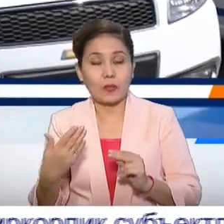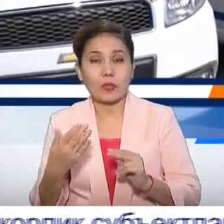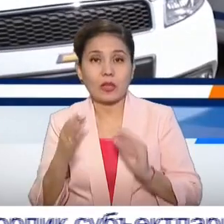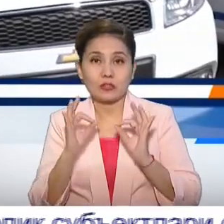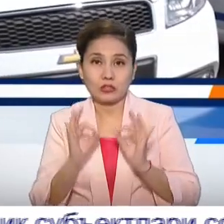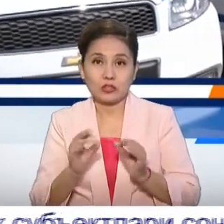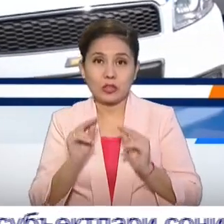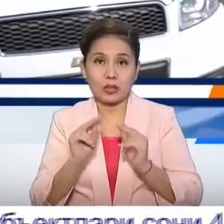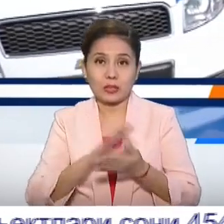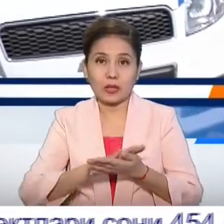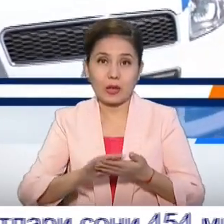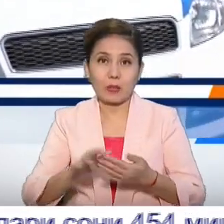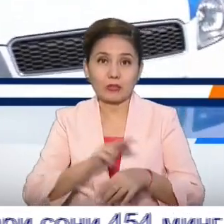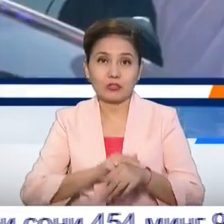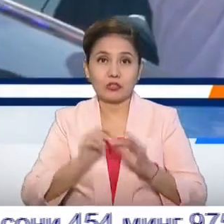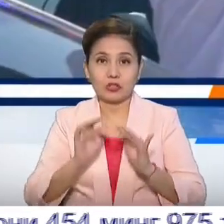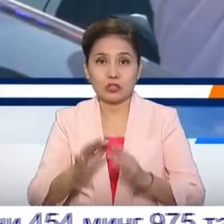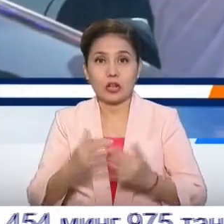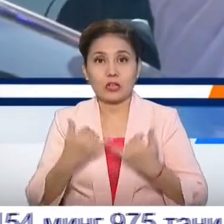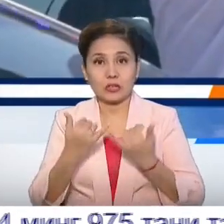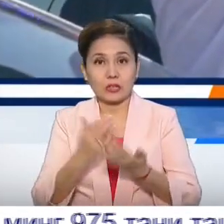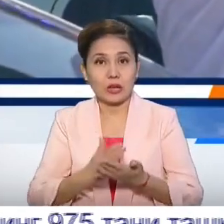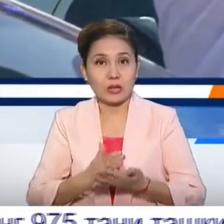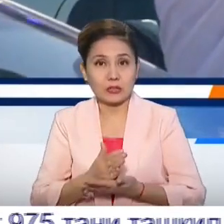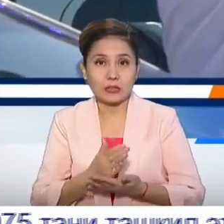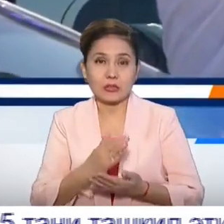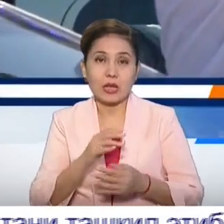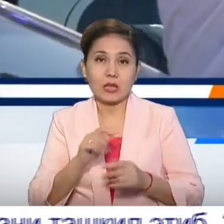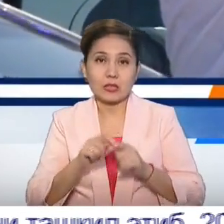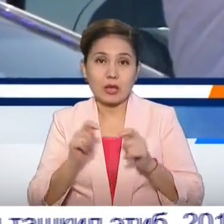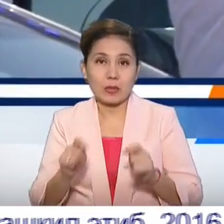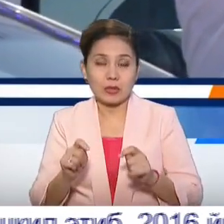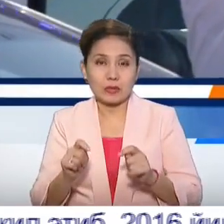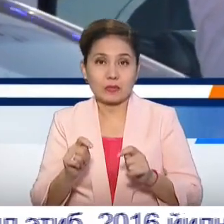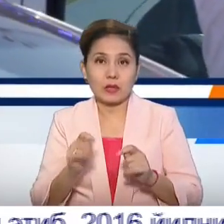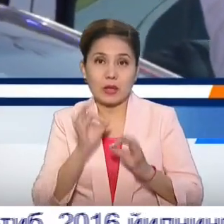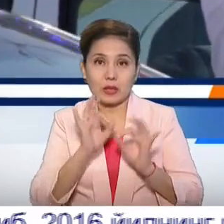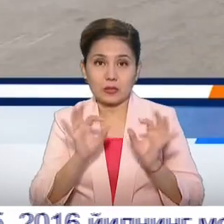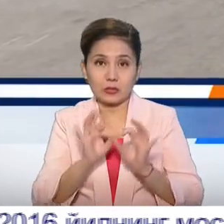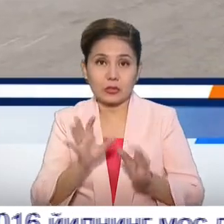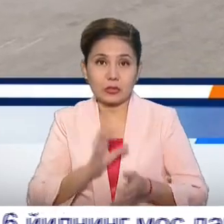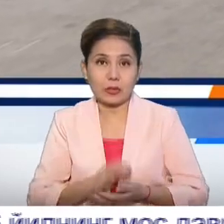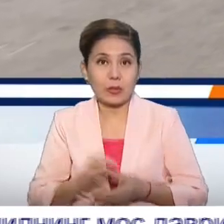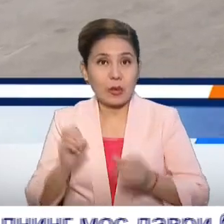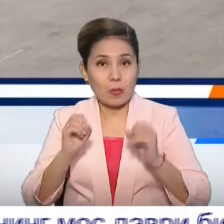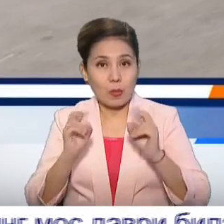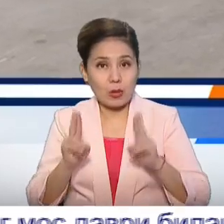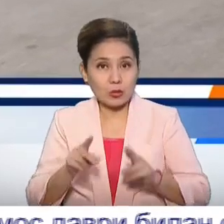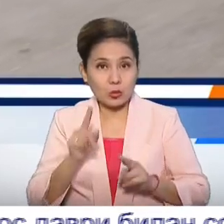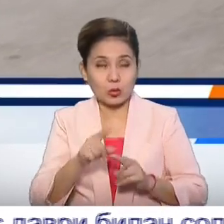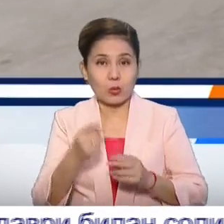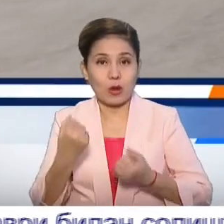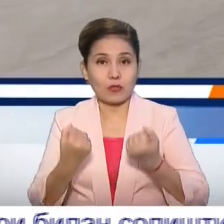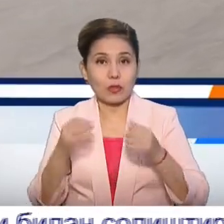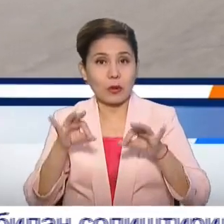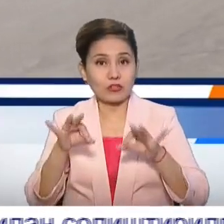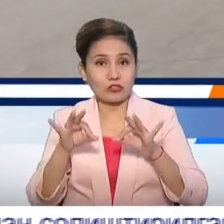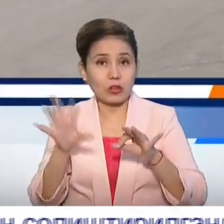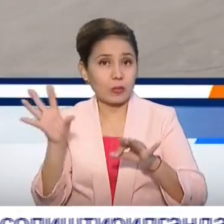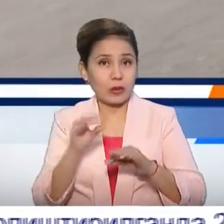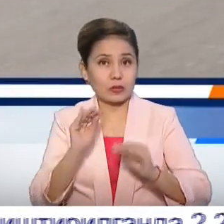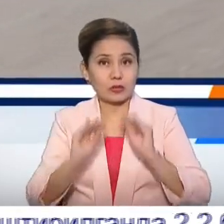chinakam xalqchil ichki ishlar organlarini shakllantirishga zamin yaratilayotgani aytib o'tildi. Mazkur avtomashinalar barcha